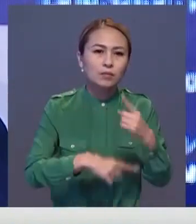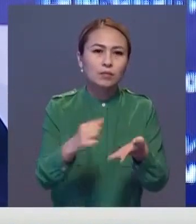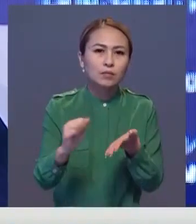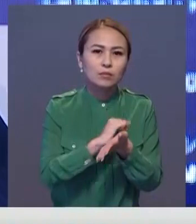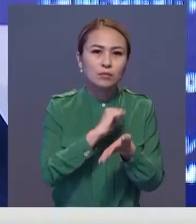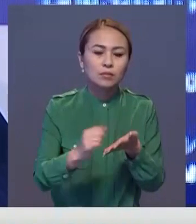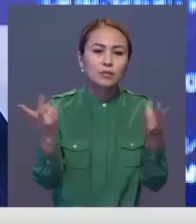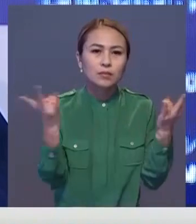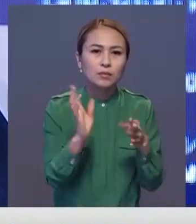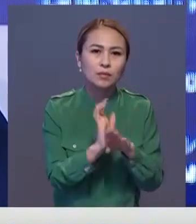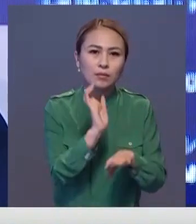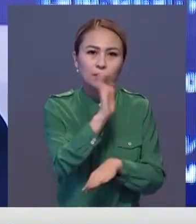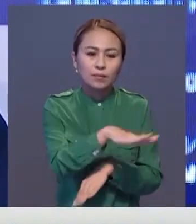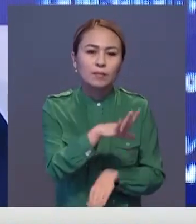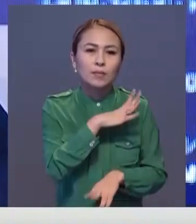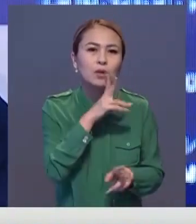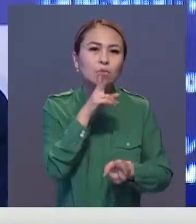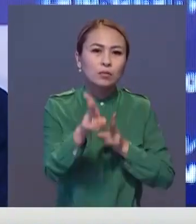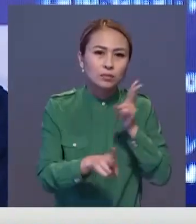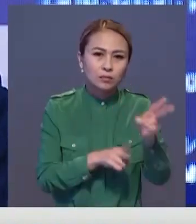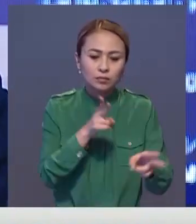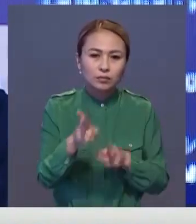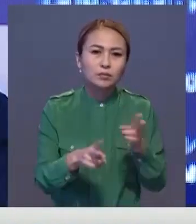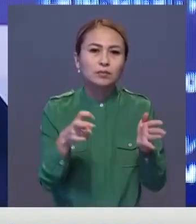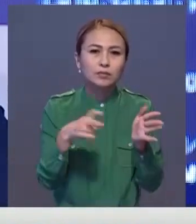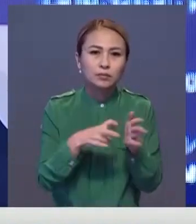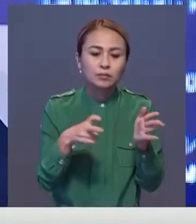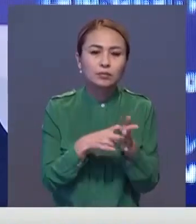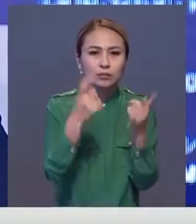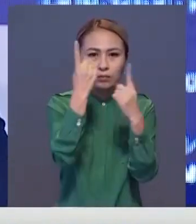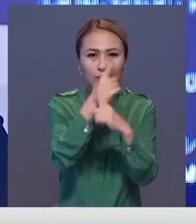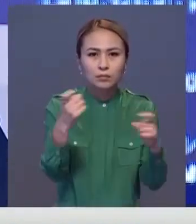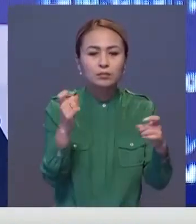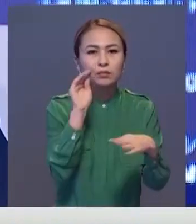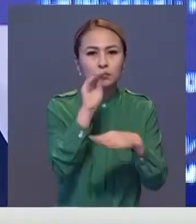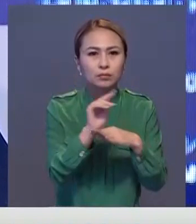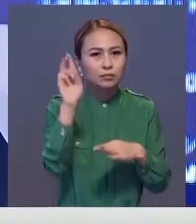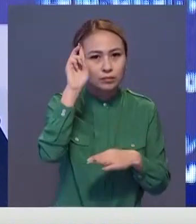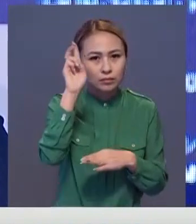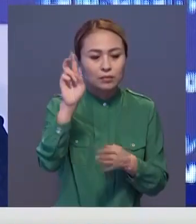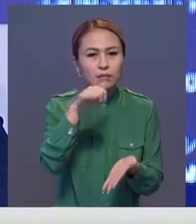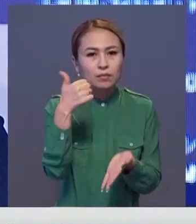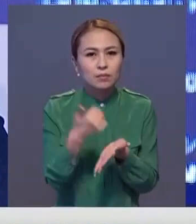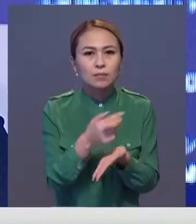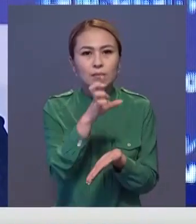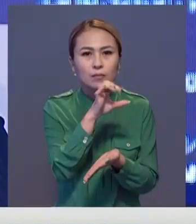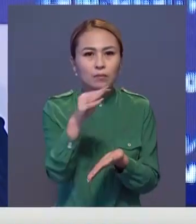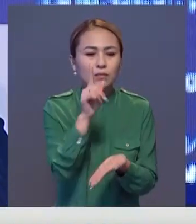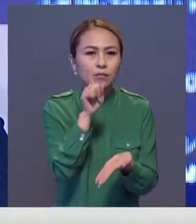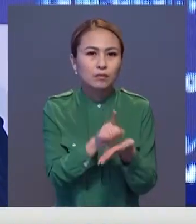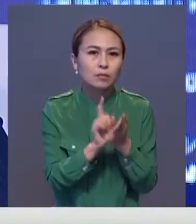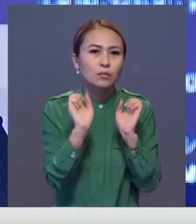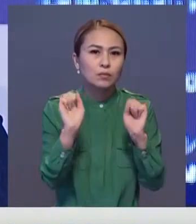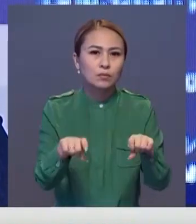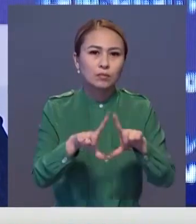құжаттарды тапсыру қажет. Бірінші, өтініш, хаттама, жарғы және мемлекеттік баж салығын төленгендігі туралы